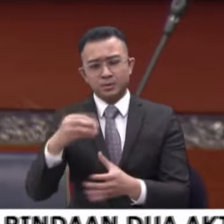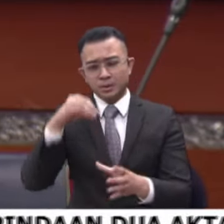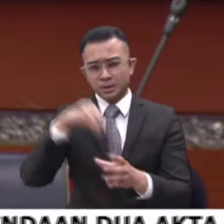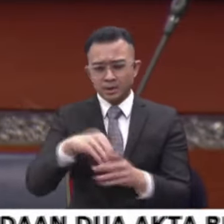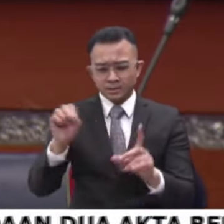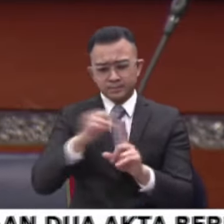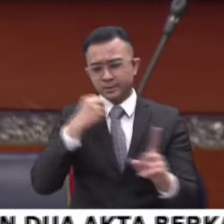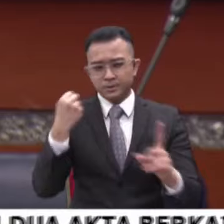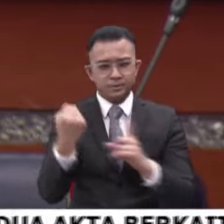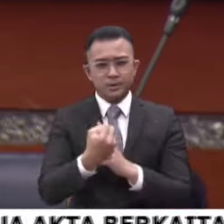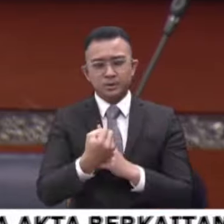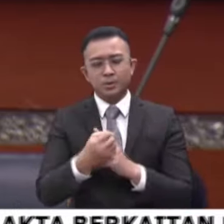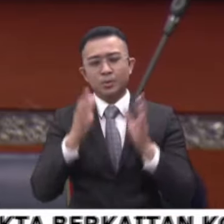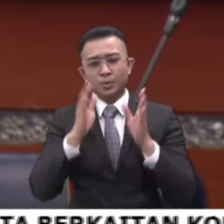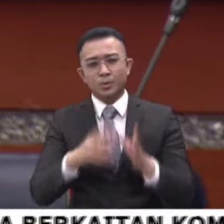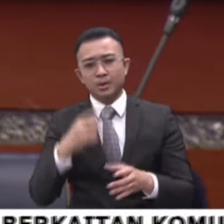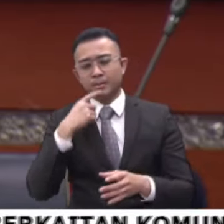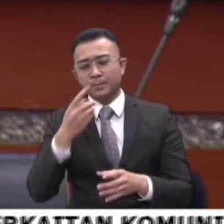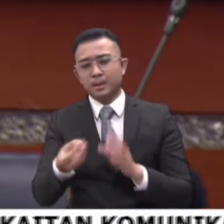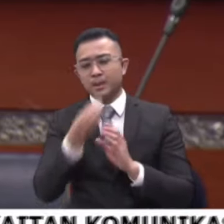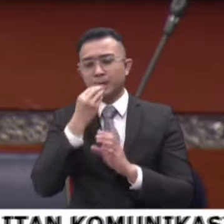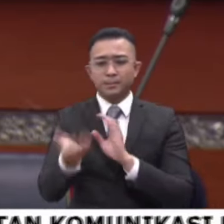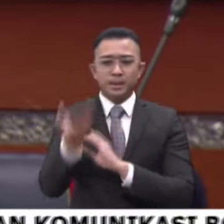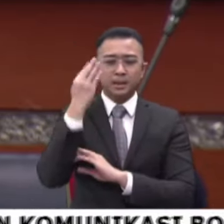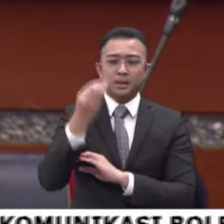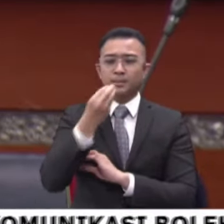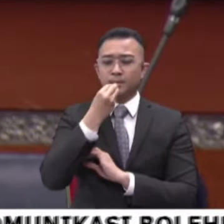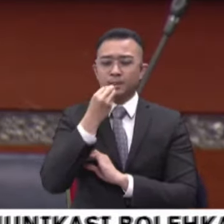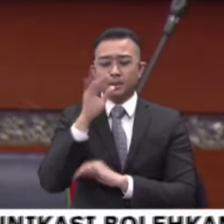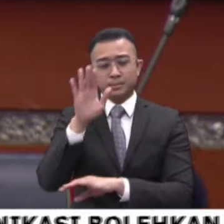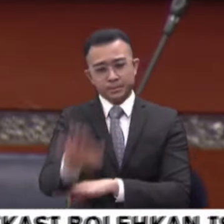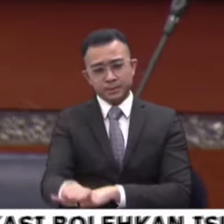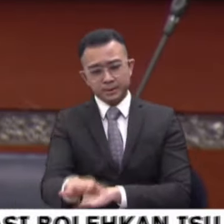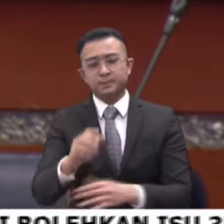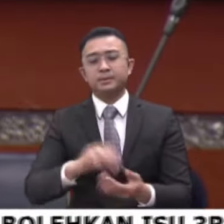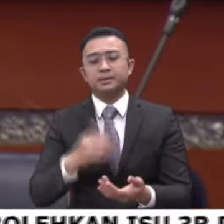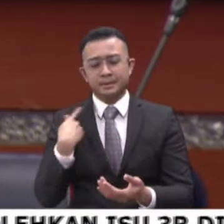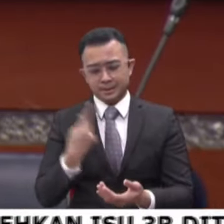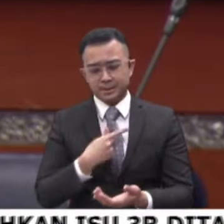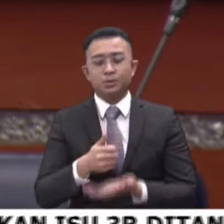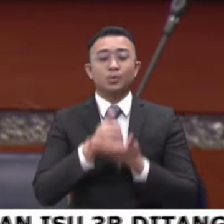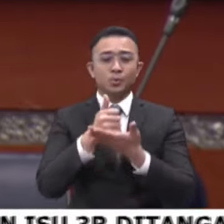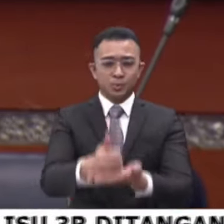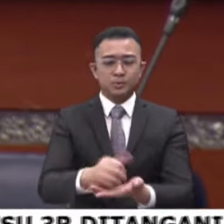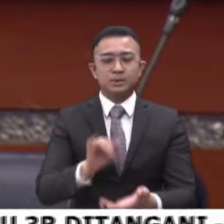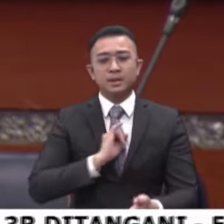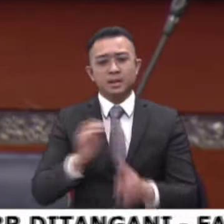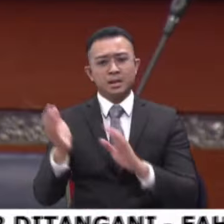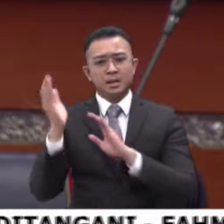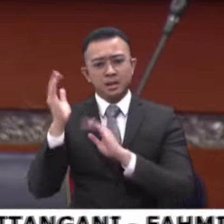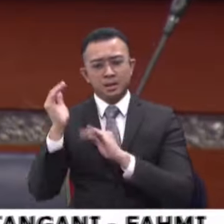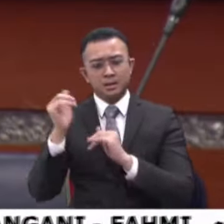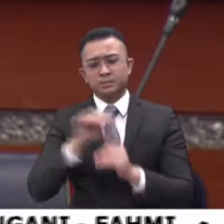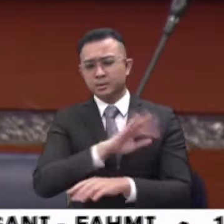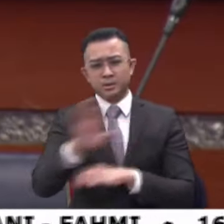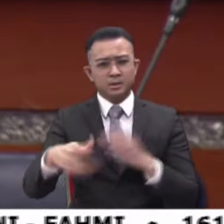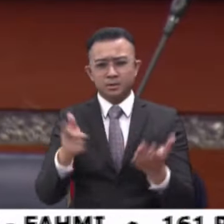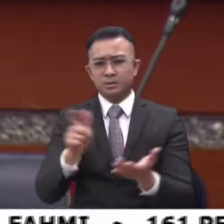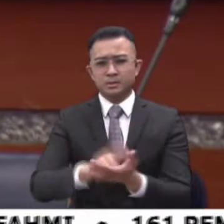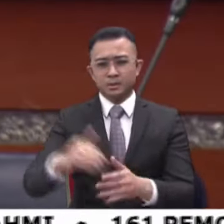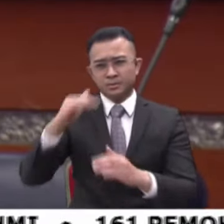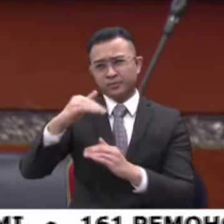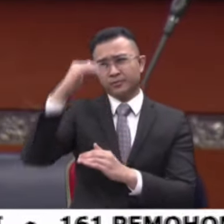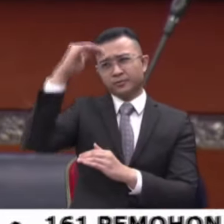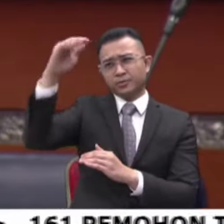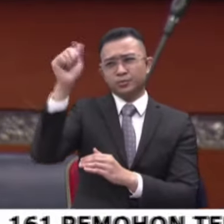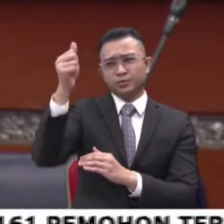dalam keadaan yang kata orang kis pagi makan pagi, kis petang makan petang kita bantu. Cuma saya harap jangan kita letakkan siling